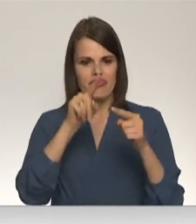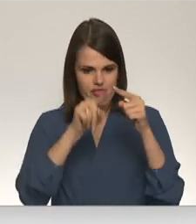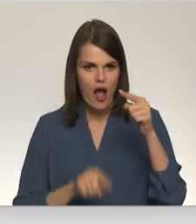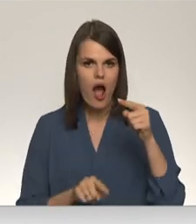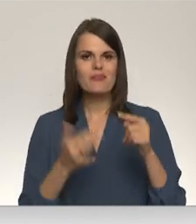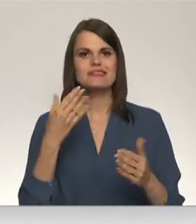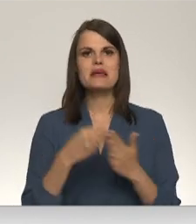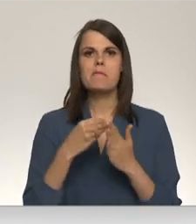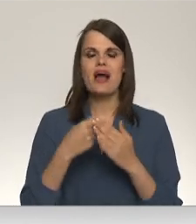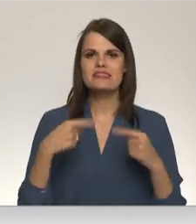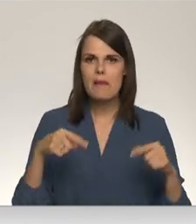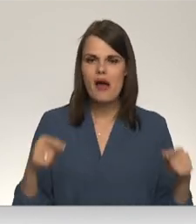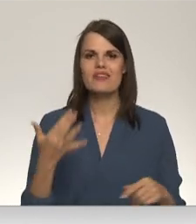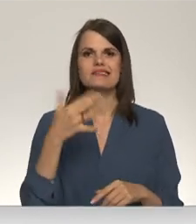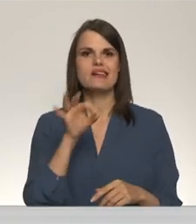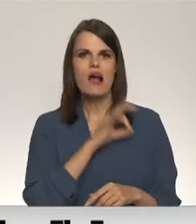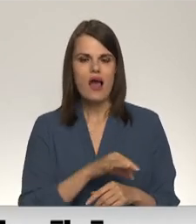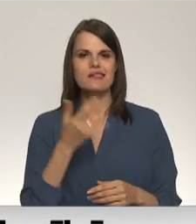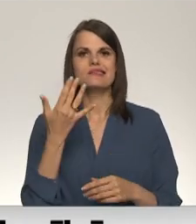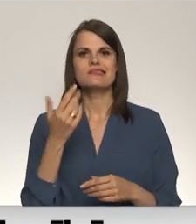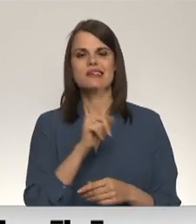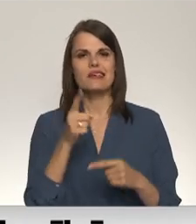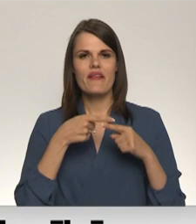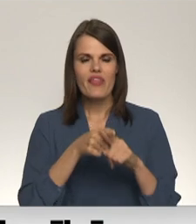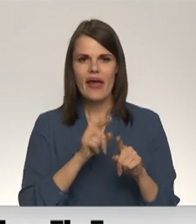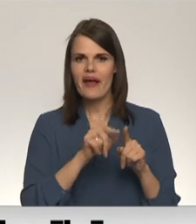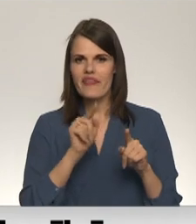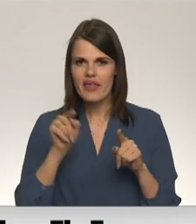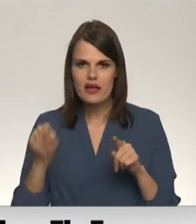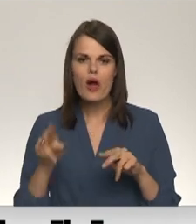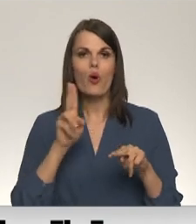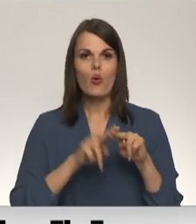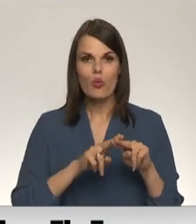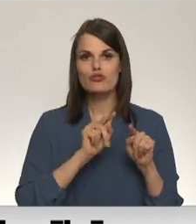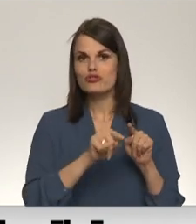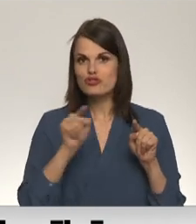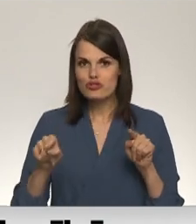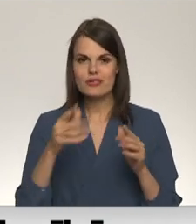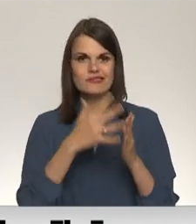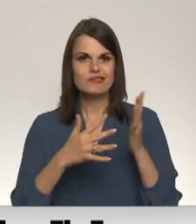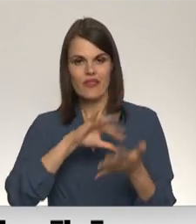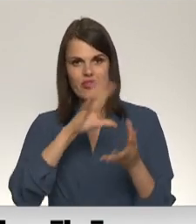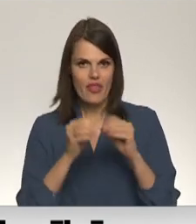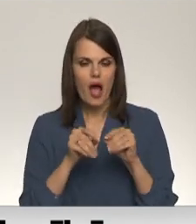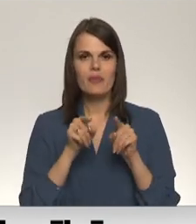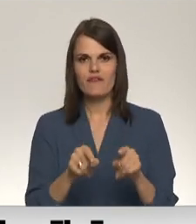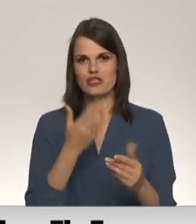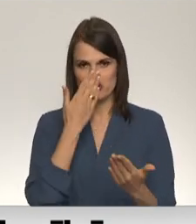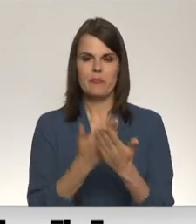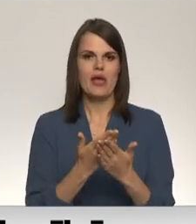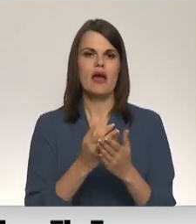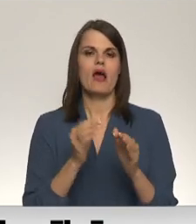cik ir alga, cik ir mehānismi. Ja? Un tad šīs tāmes viņš pierāda